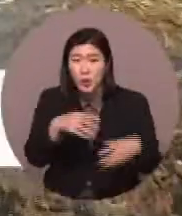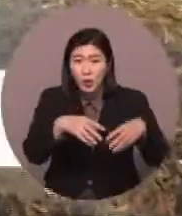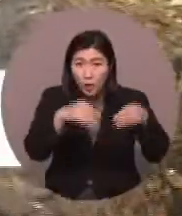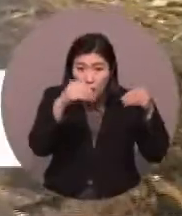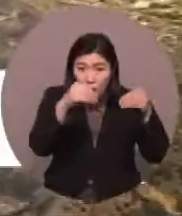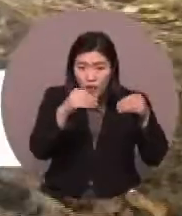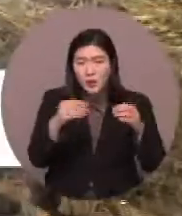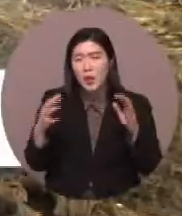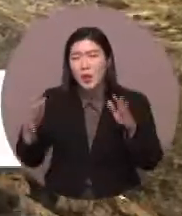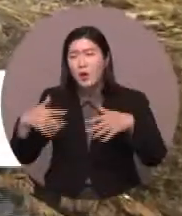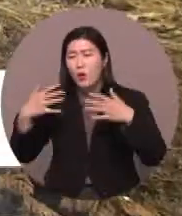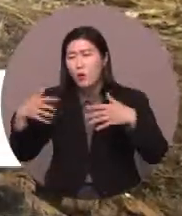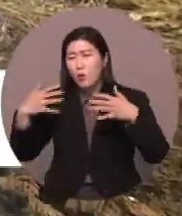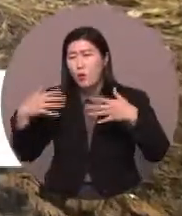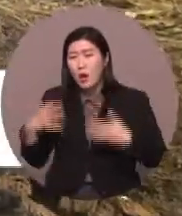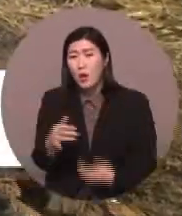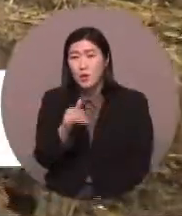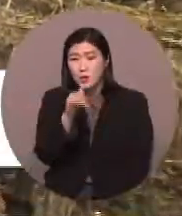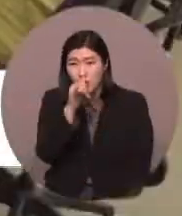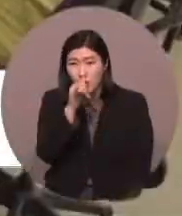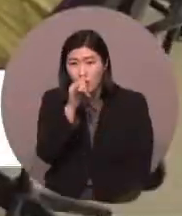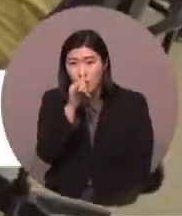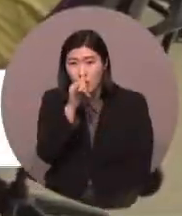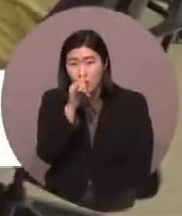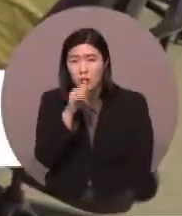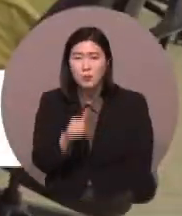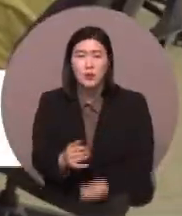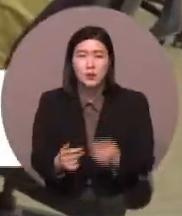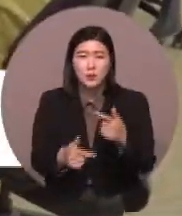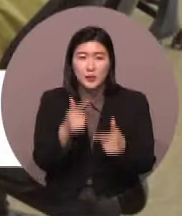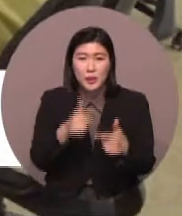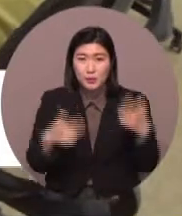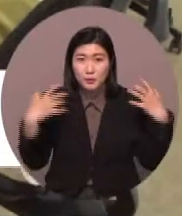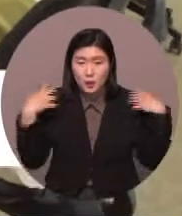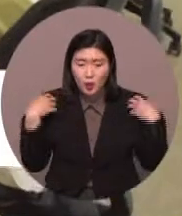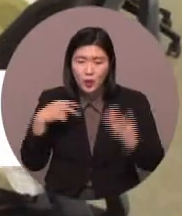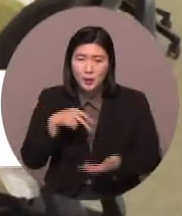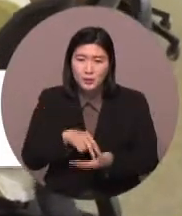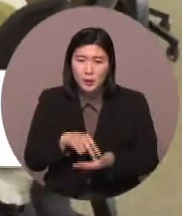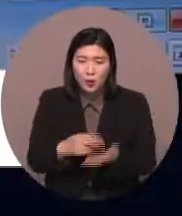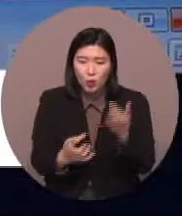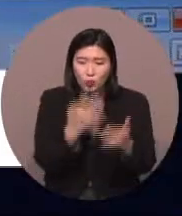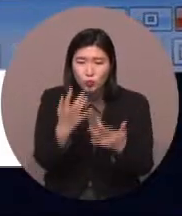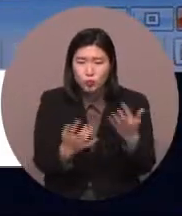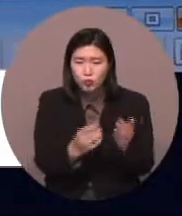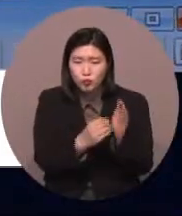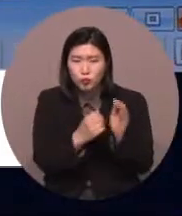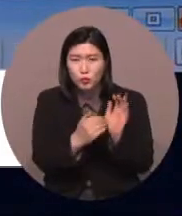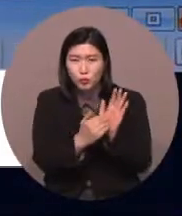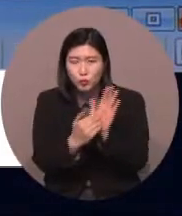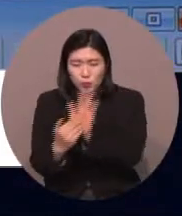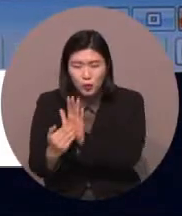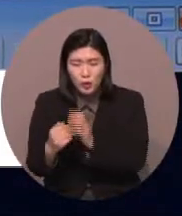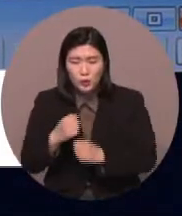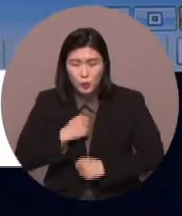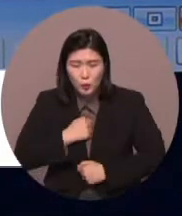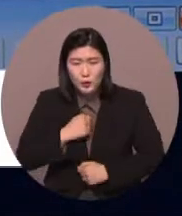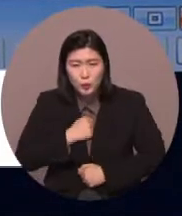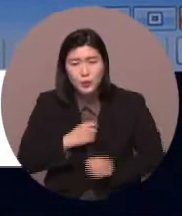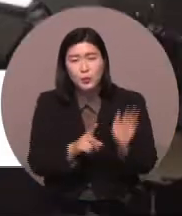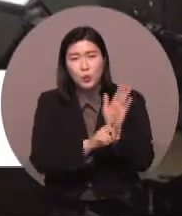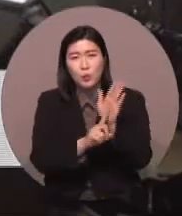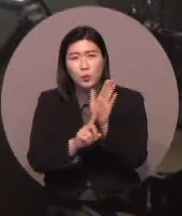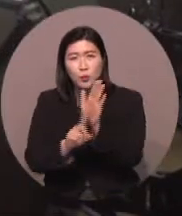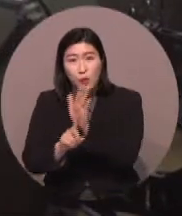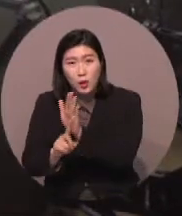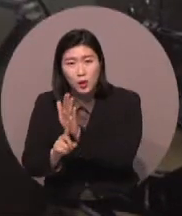10m 안팎의 강한 바람까지 더해진 가운데 산림청은 산불 재난 국가 위기 경보를 주의해서 경계로